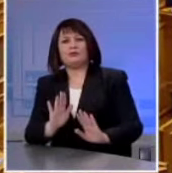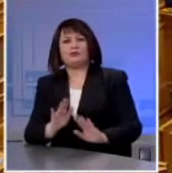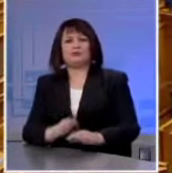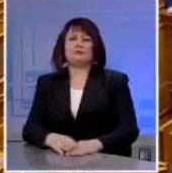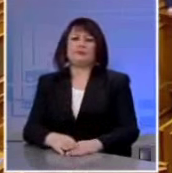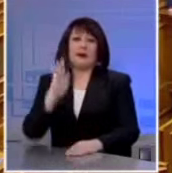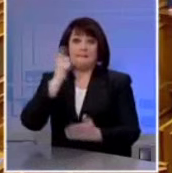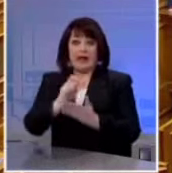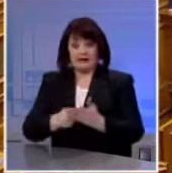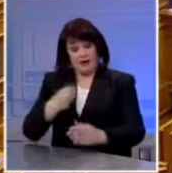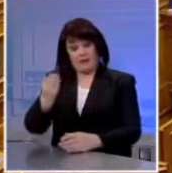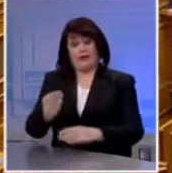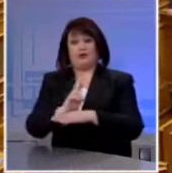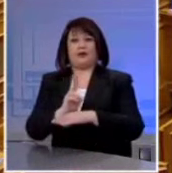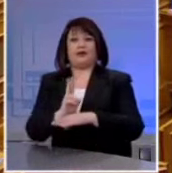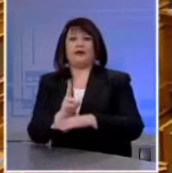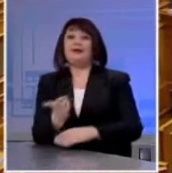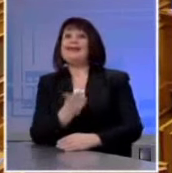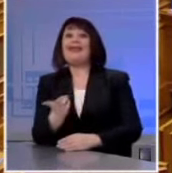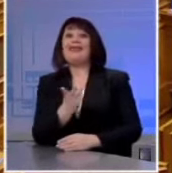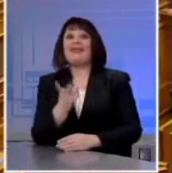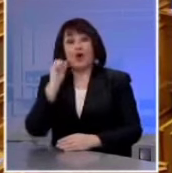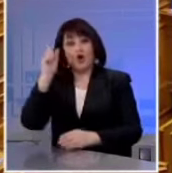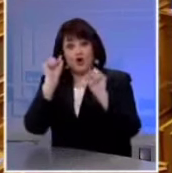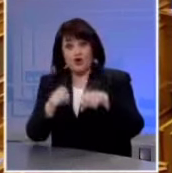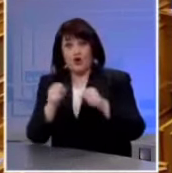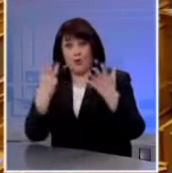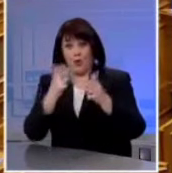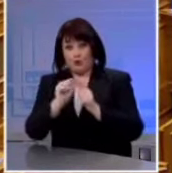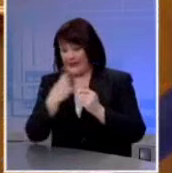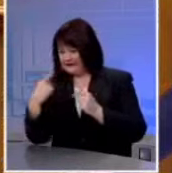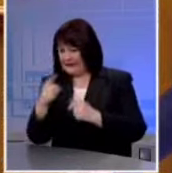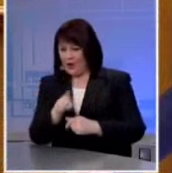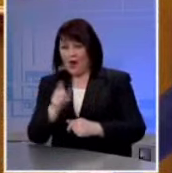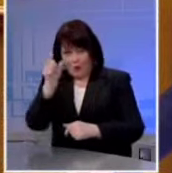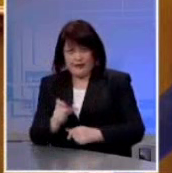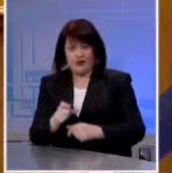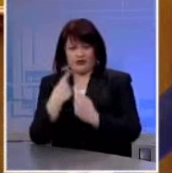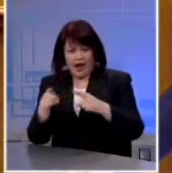Καταθέτω στα πρακτικά και τις δύο γνωμοδοτήσεις με διαφορά 8 μηνών του ίδιου ανθρώπου.